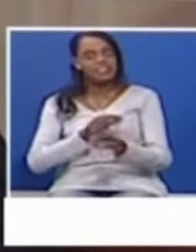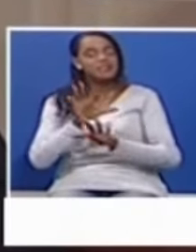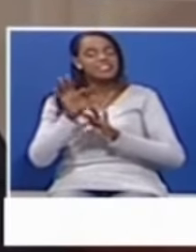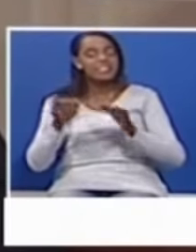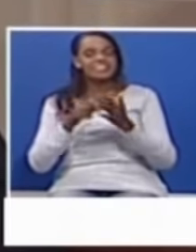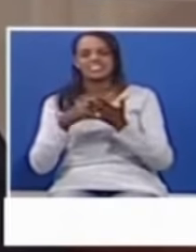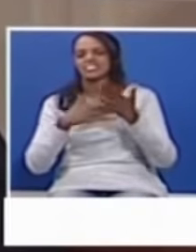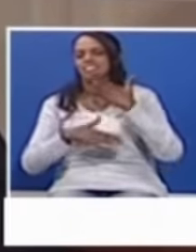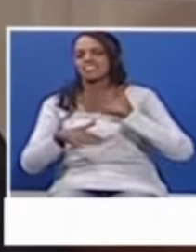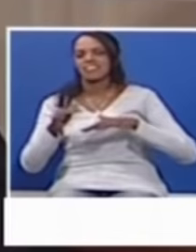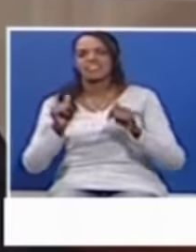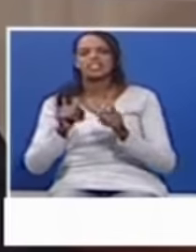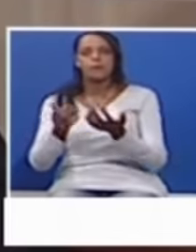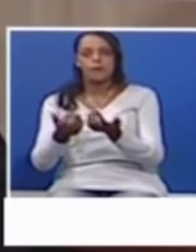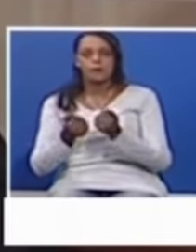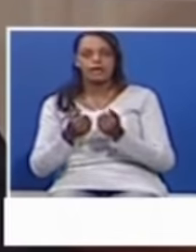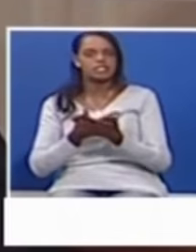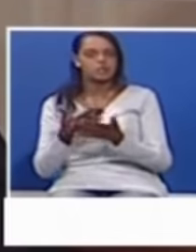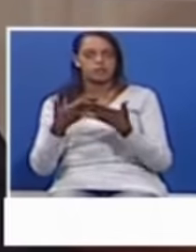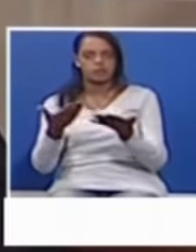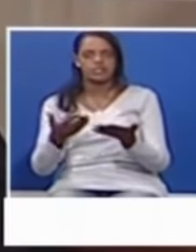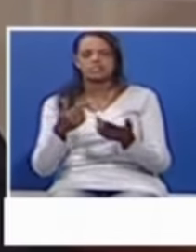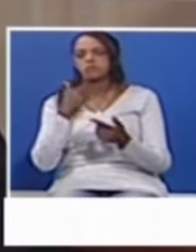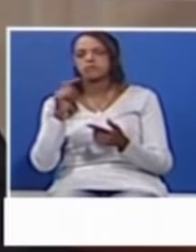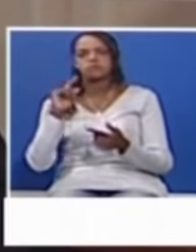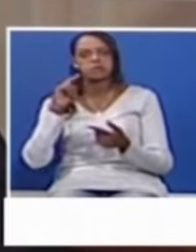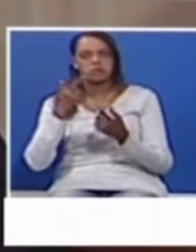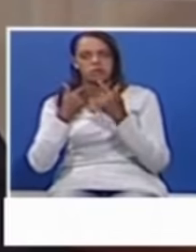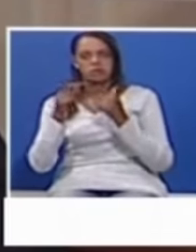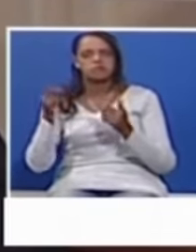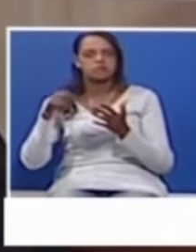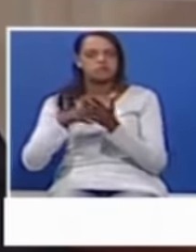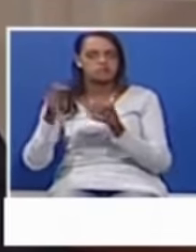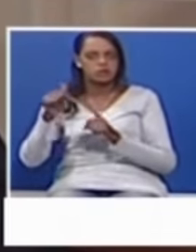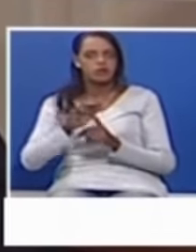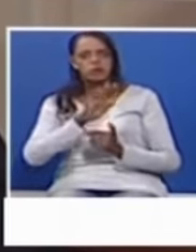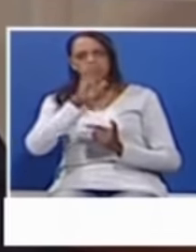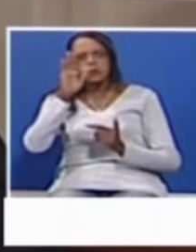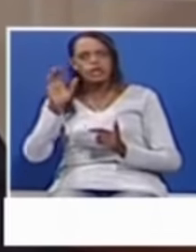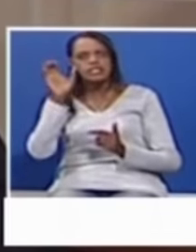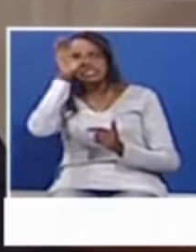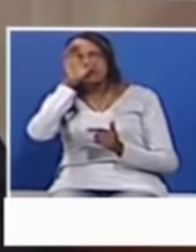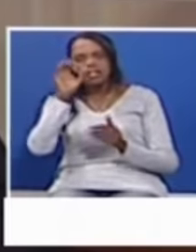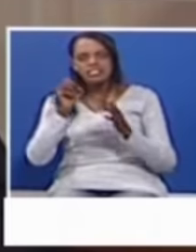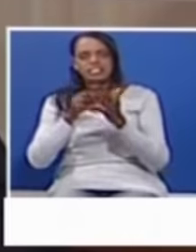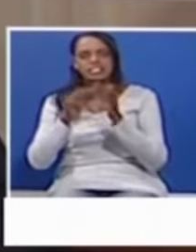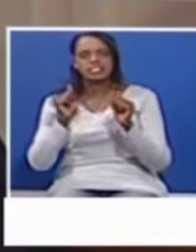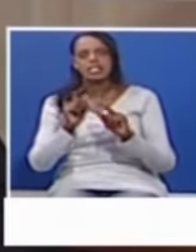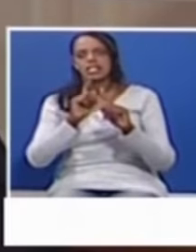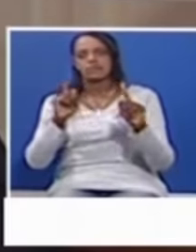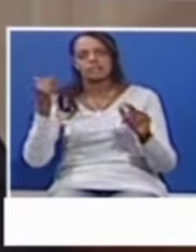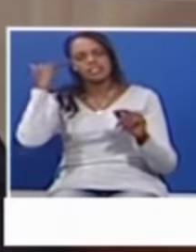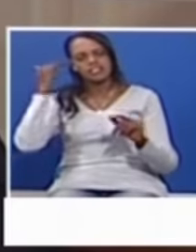تدلي مقبال زي مقبال زبهات أقواهم زمتعي إزد ما نمدنو باي استمهز من بارو انتخونجن هزبتات